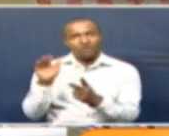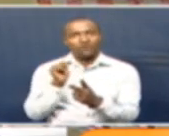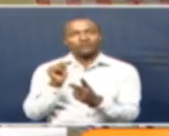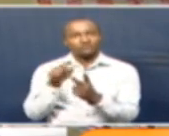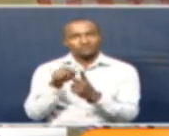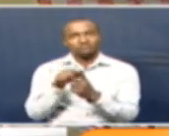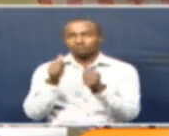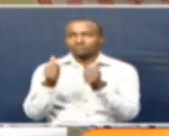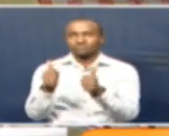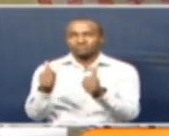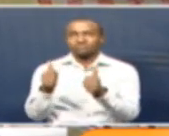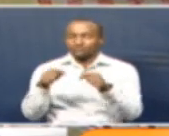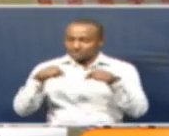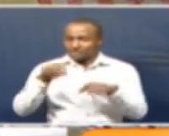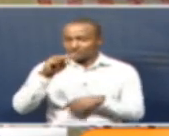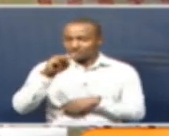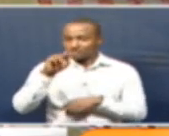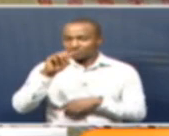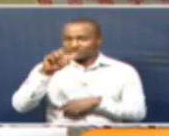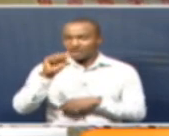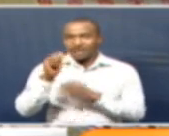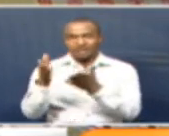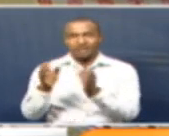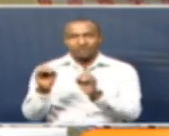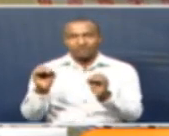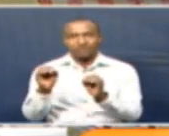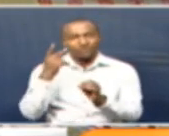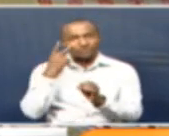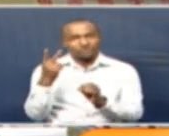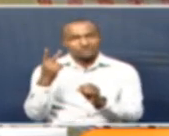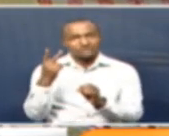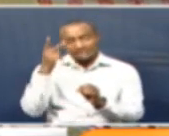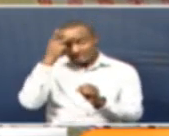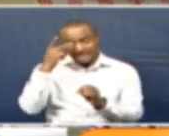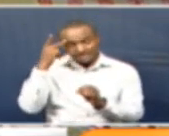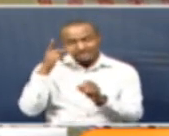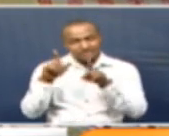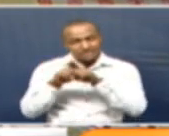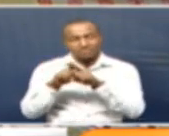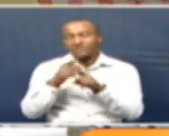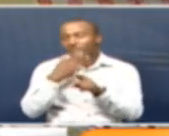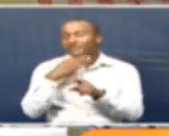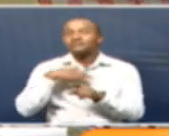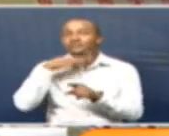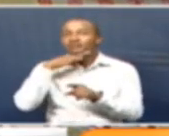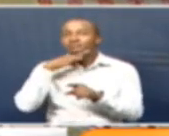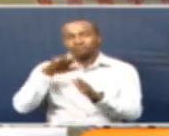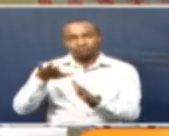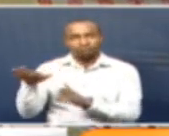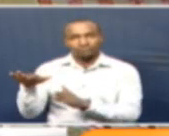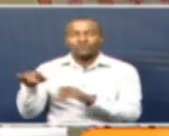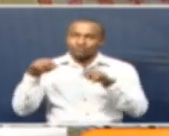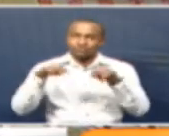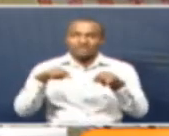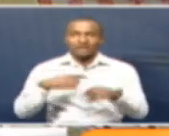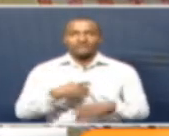ya leo kidogo mkala hayupo, na Bi Kanze Dena mmeona ameweza kufikwa na msiba, ndiposa tuko na wageni wetu siku ya leo. Mtazamaji, tunazungumzia kuhusu